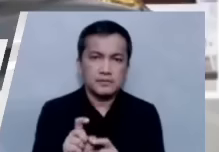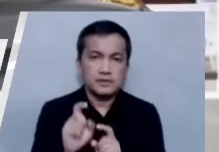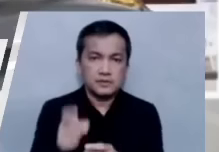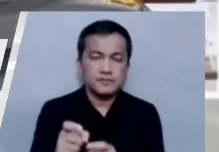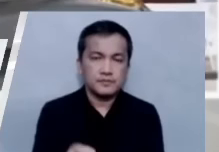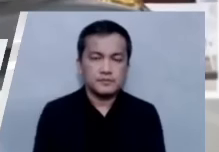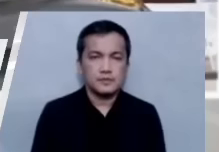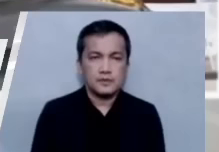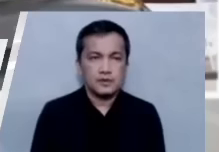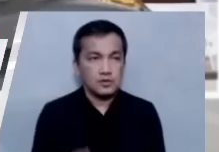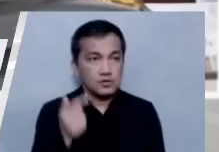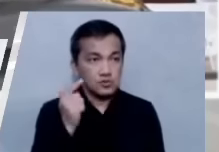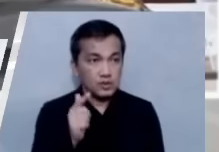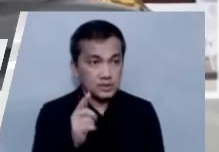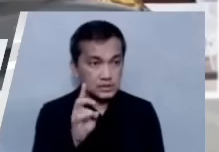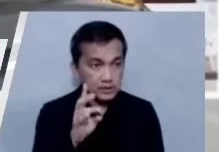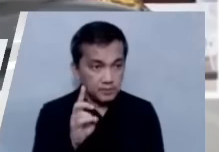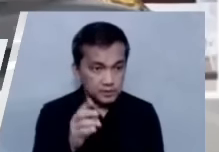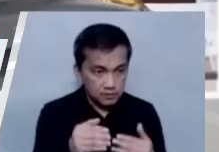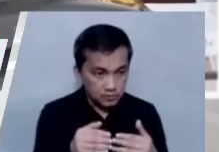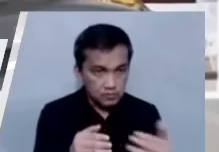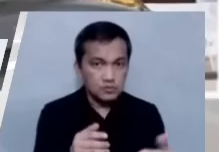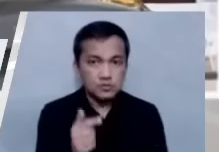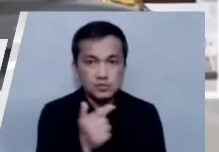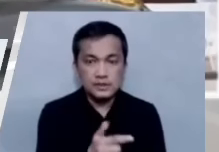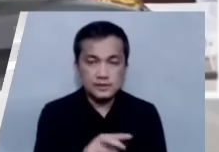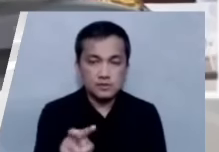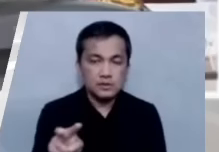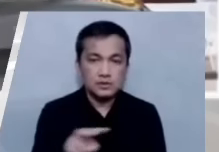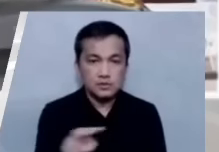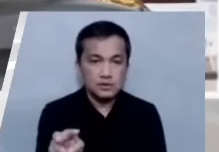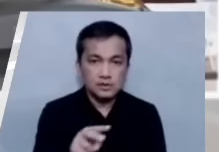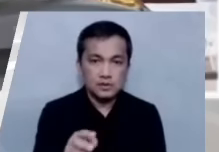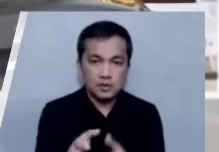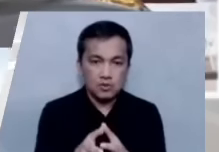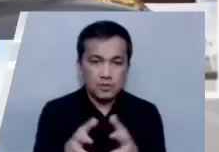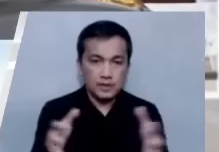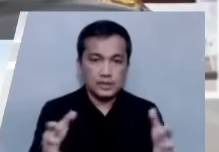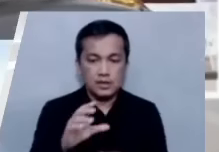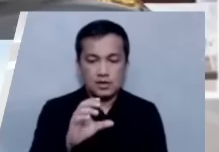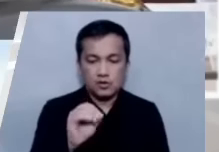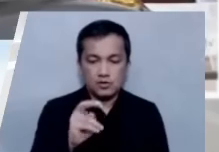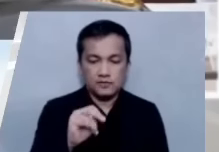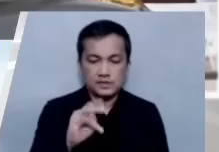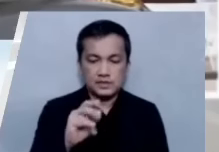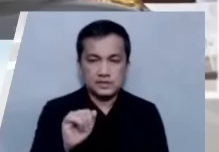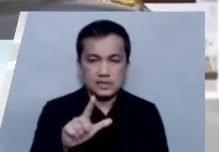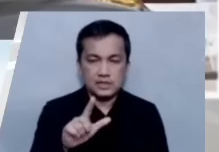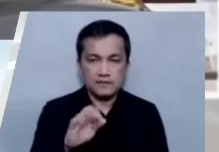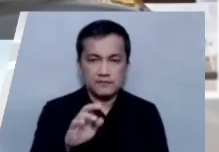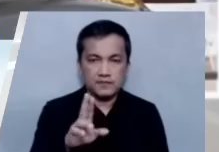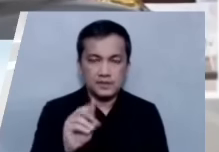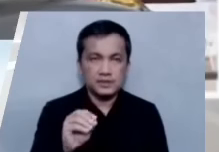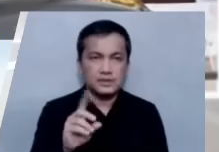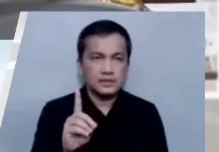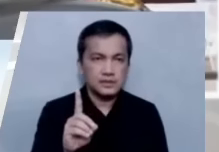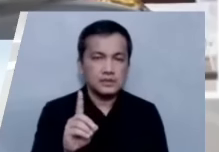2017 hanggang 2022, lumobo ang confidential funds. 400 plus